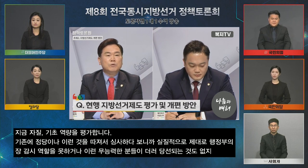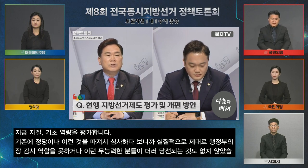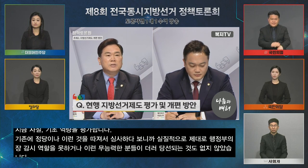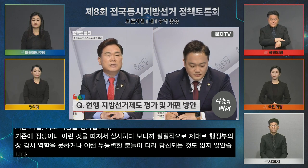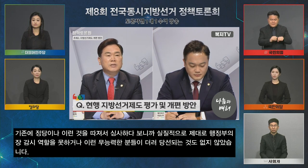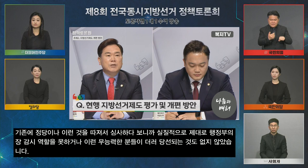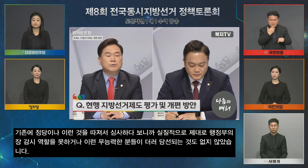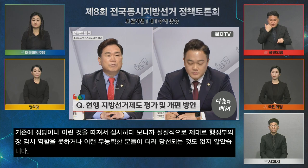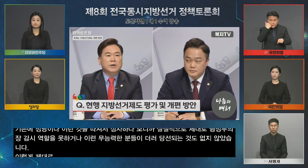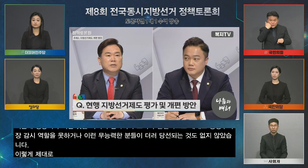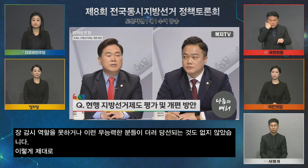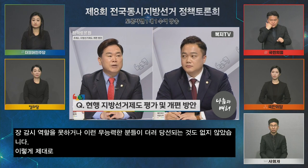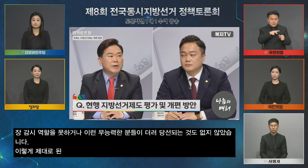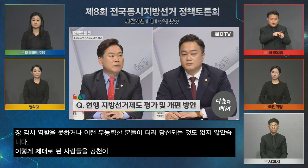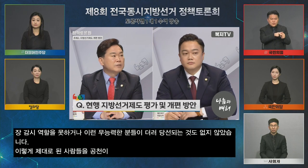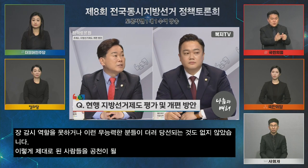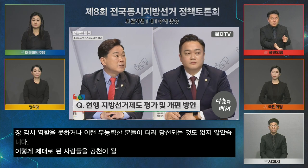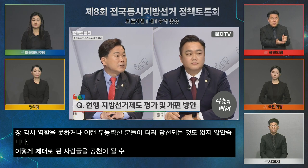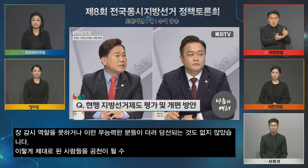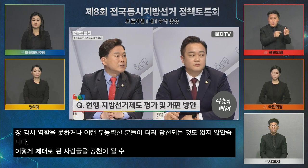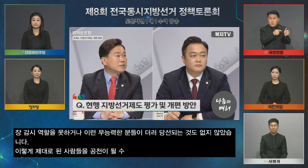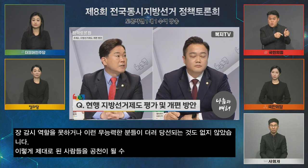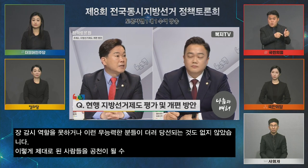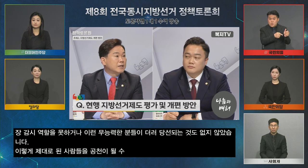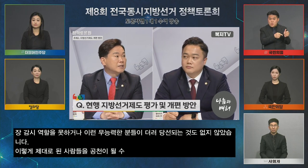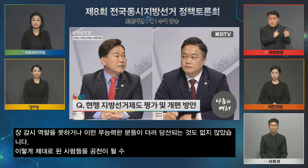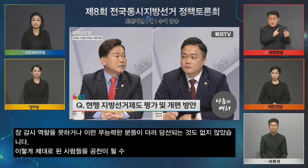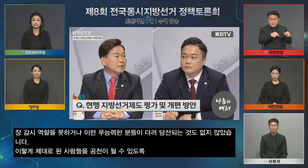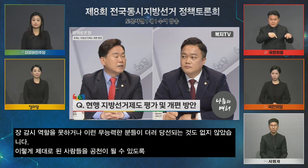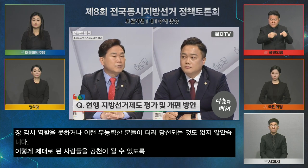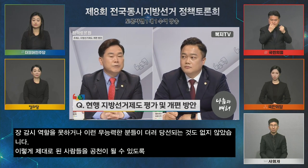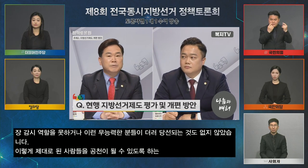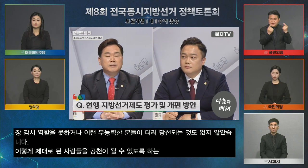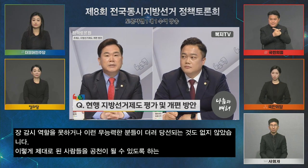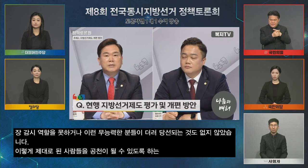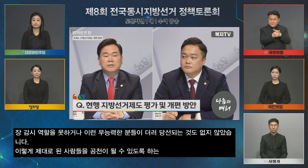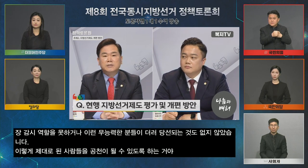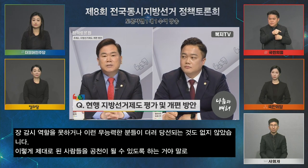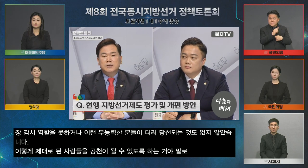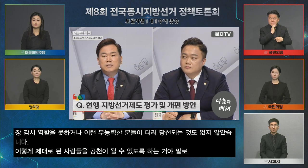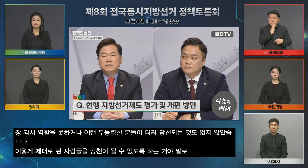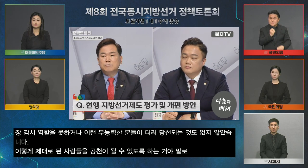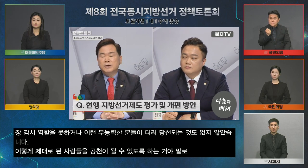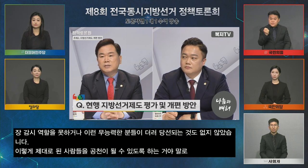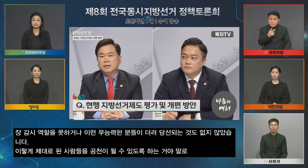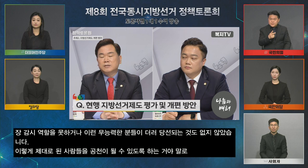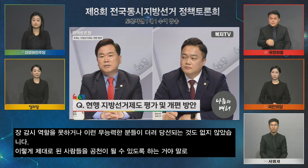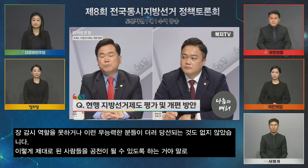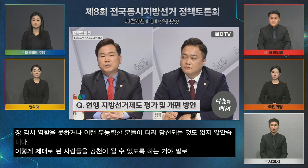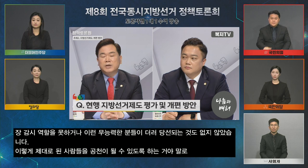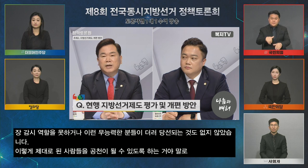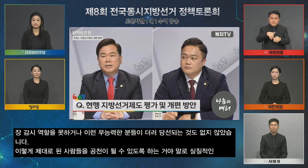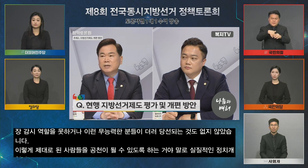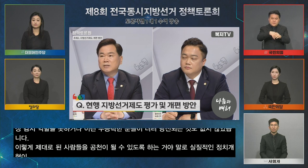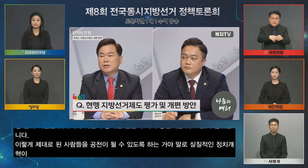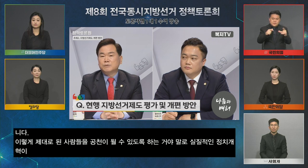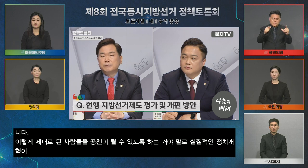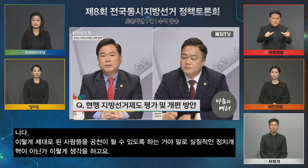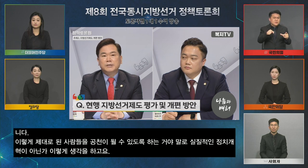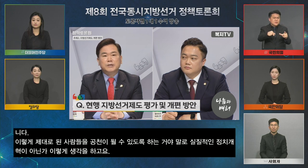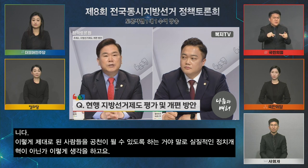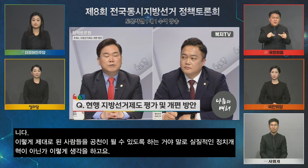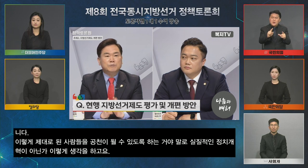공천이 될 수 있도록 하는 거야말로 실질적인 정치 개혁이 아닌가 이렇게 생각을 하고요. 큰 틀의 선거구 획정 같은 그런 문제가 아니라